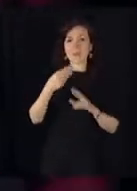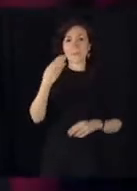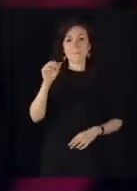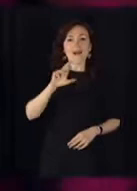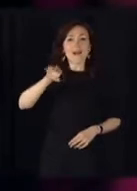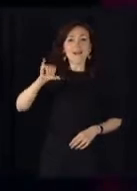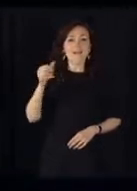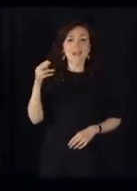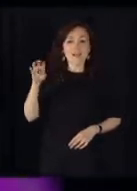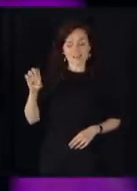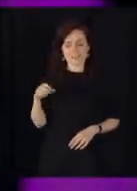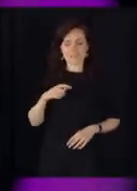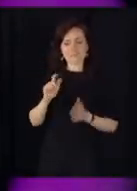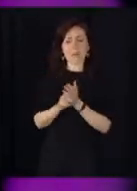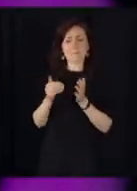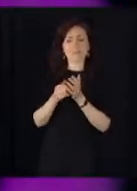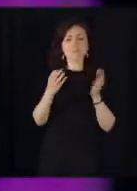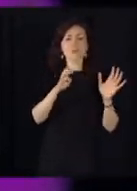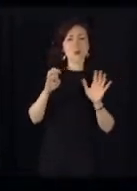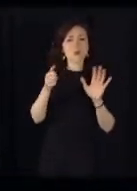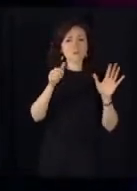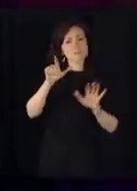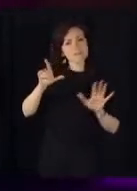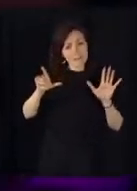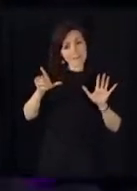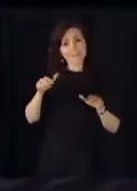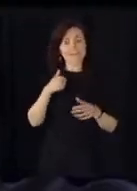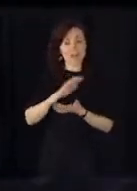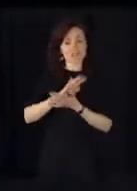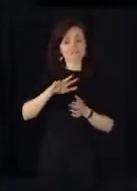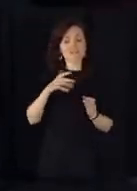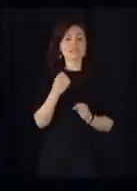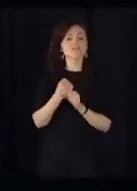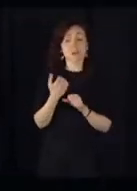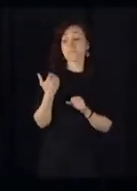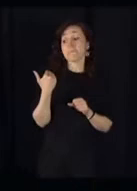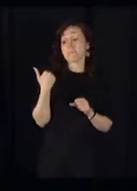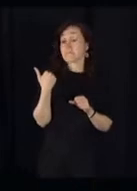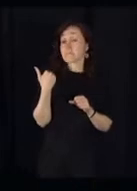Nous sommes en 1967. J'ai 13 ans. C'est hier ou presque.